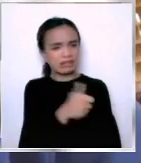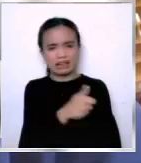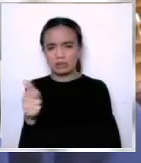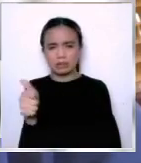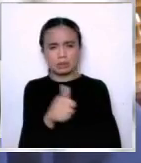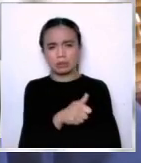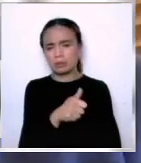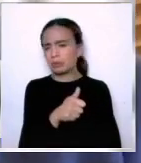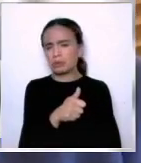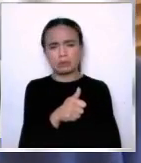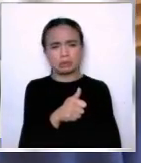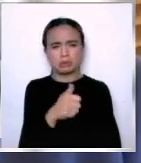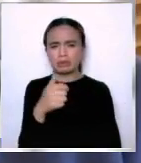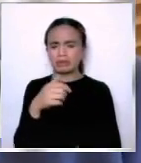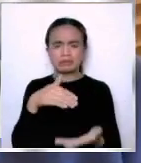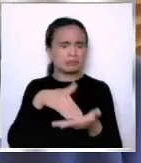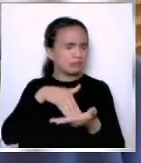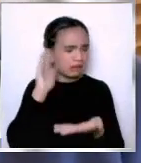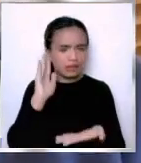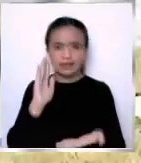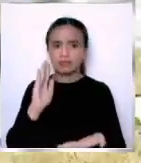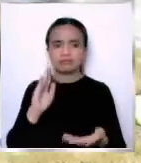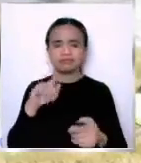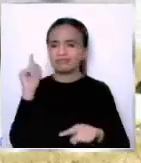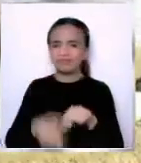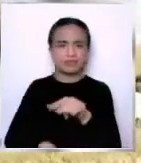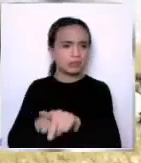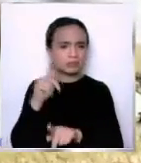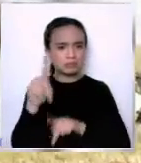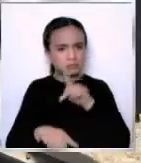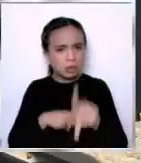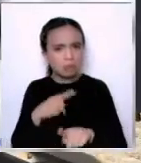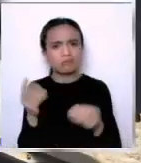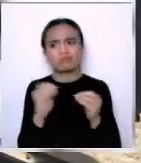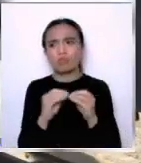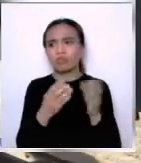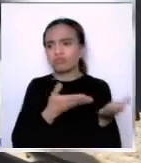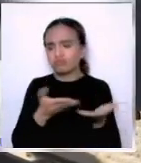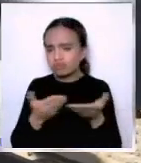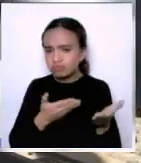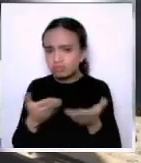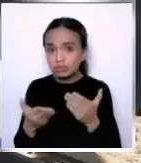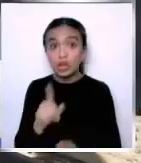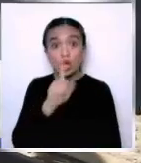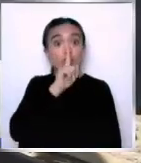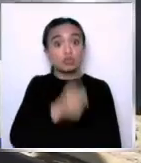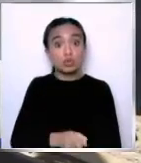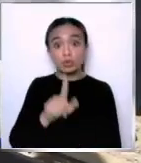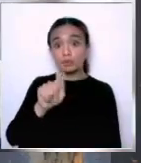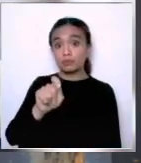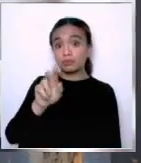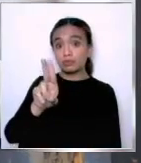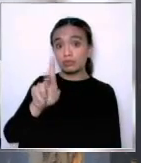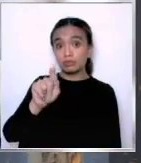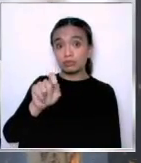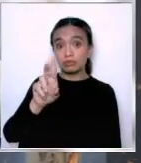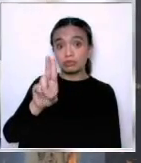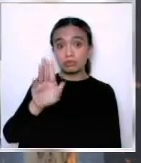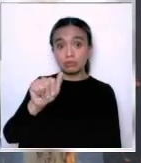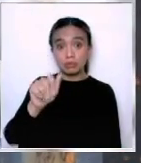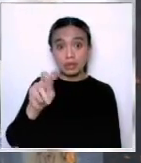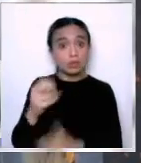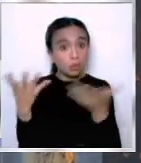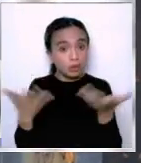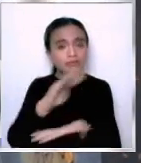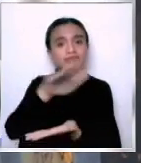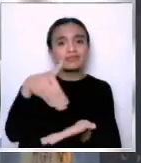hindi ma-afford ng mga tao. It costs more to transport. Alam niyo ba, ng original na Tutuban Station ay ang Tutuban Center. Nung ginawa itong shopping